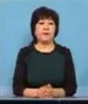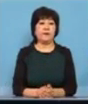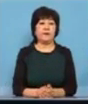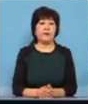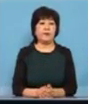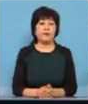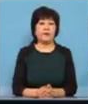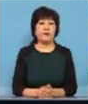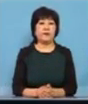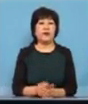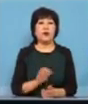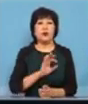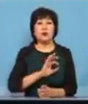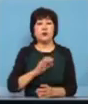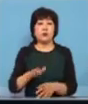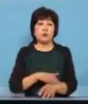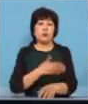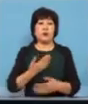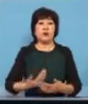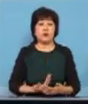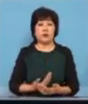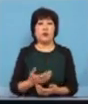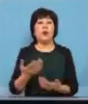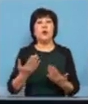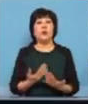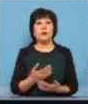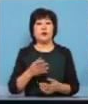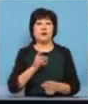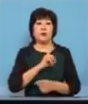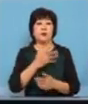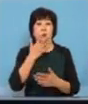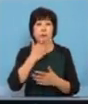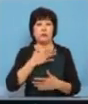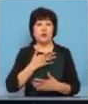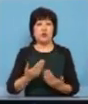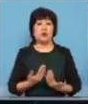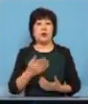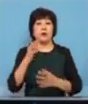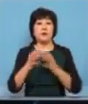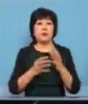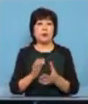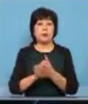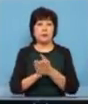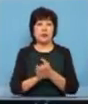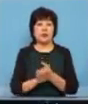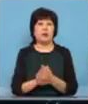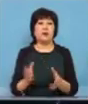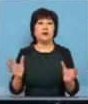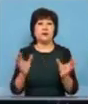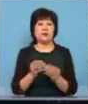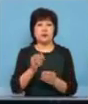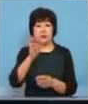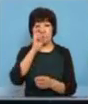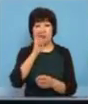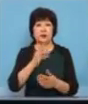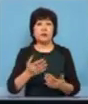оптимистом во всех условиях. Ұзақ ғұмыр кешуімнің себебі өмірге құштарлығым. Біз қазір бейбітшілік пен бірлік тұтастығы жарасқан елде